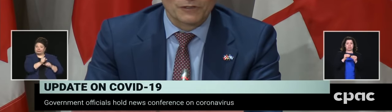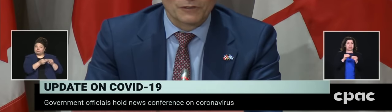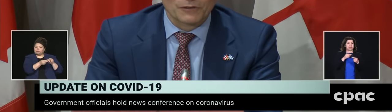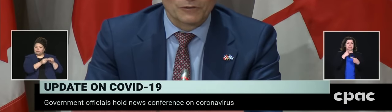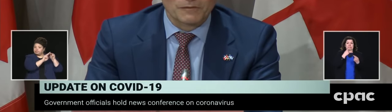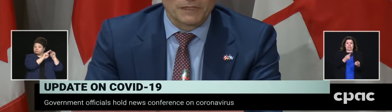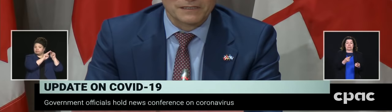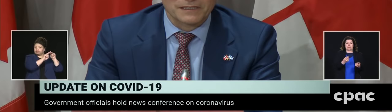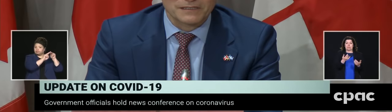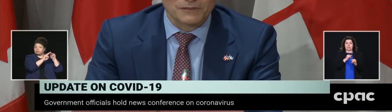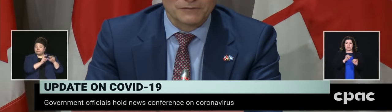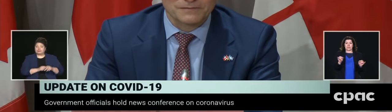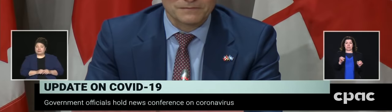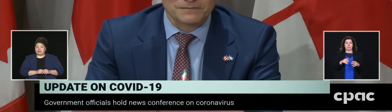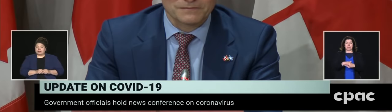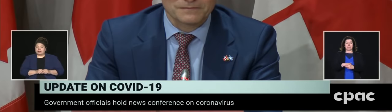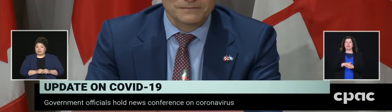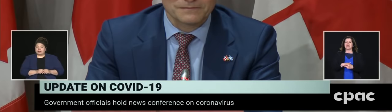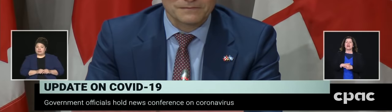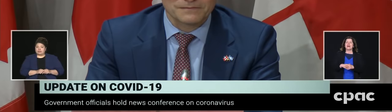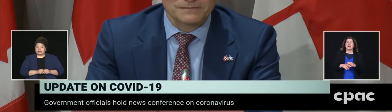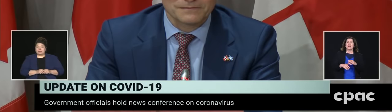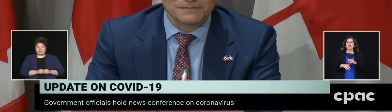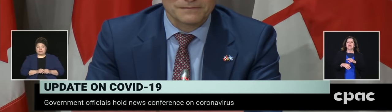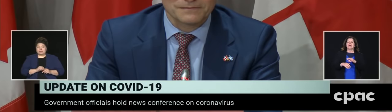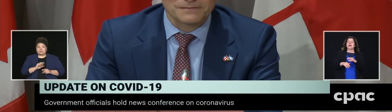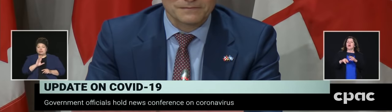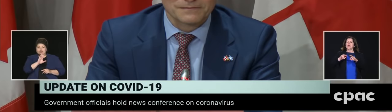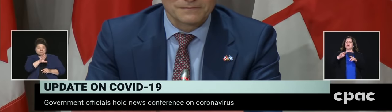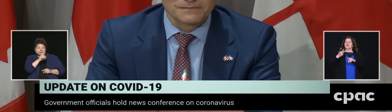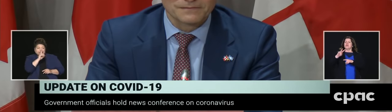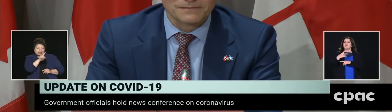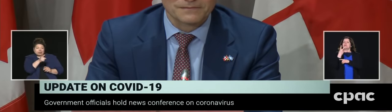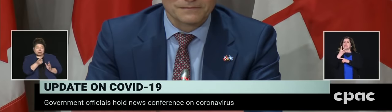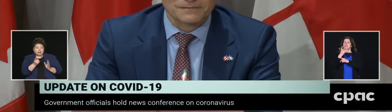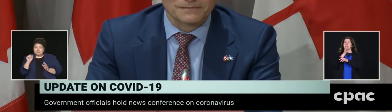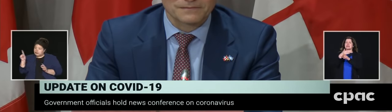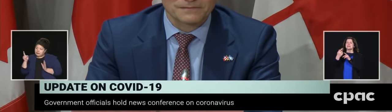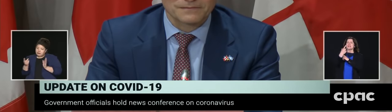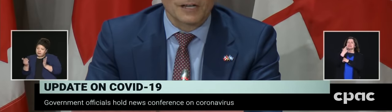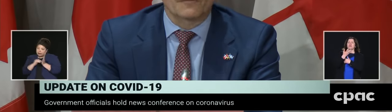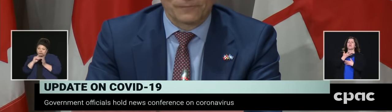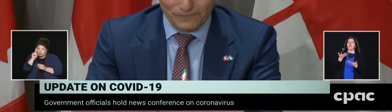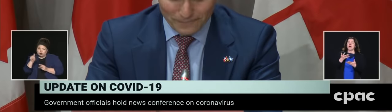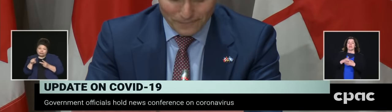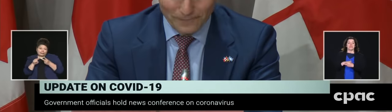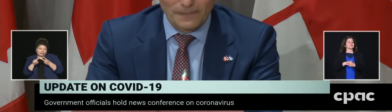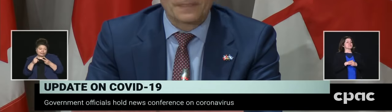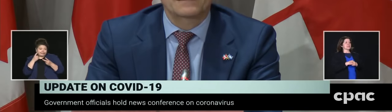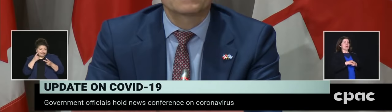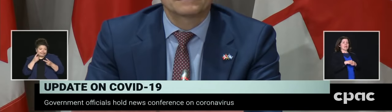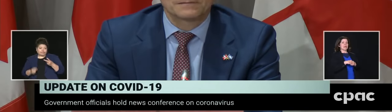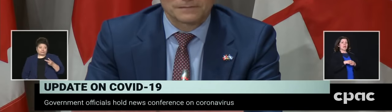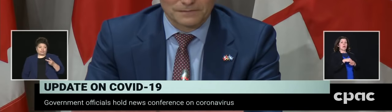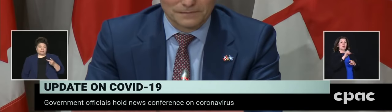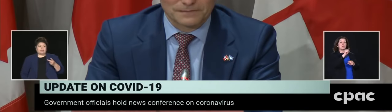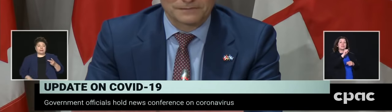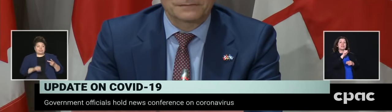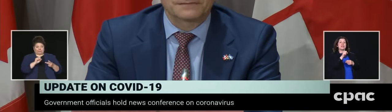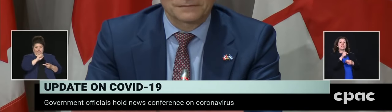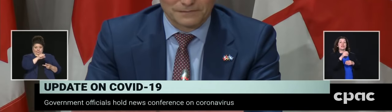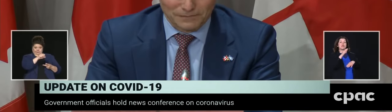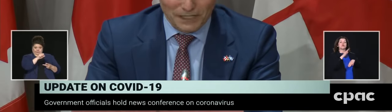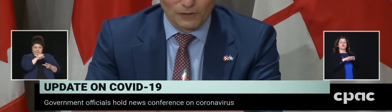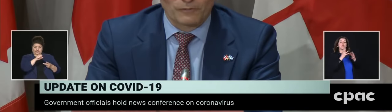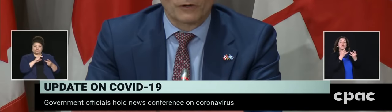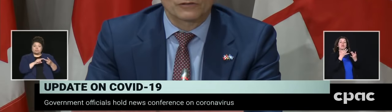deuxième partie de questions? Émilie? Oui, sur les demandes qui ont été reçues, il y en a combien qui ont été traitées